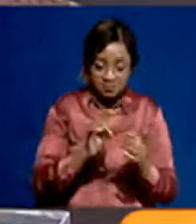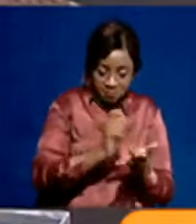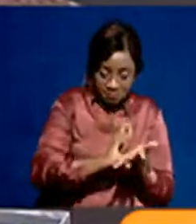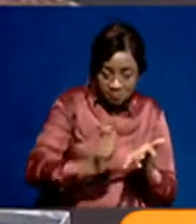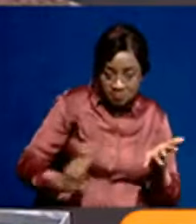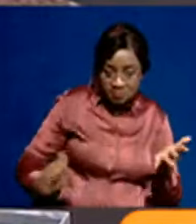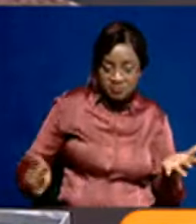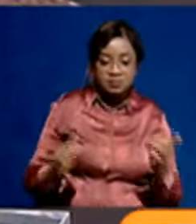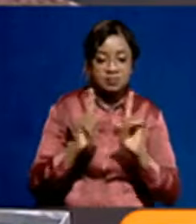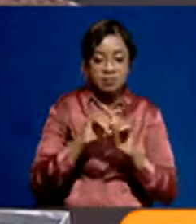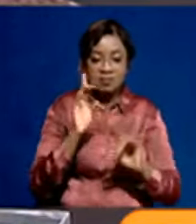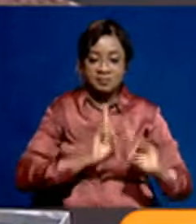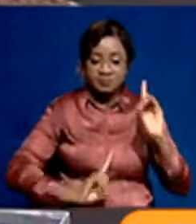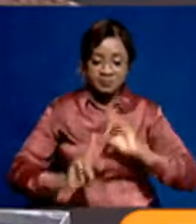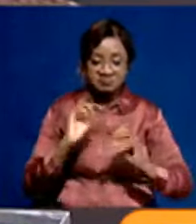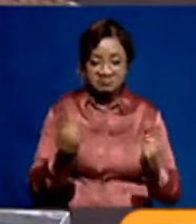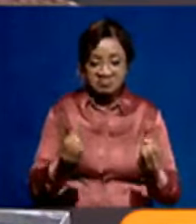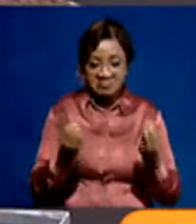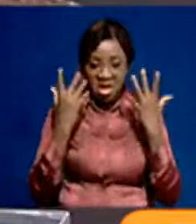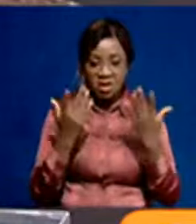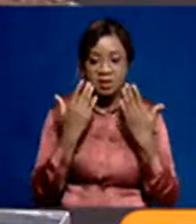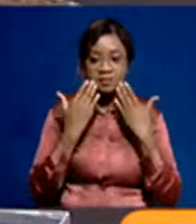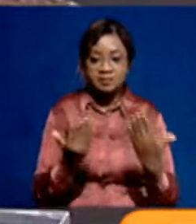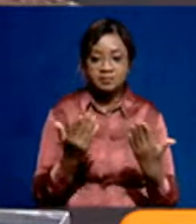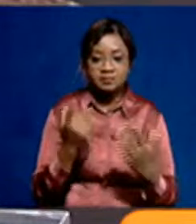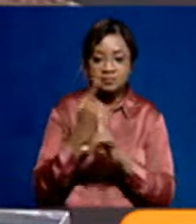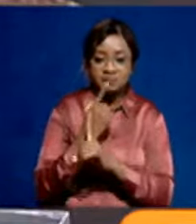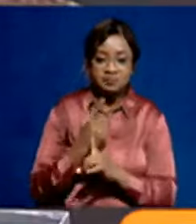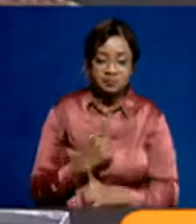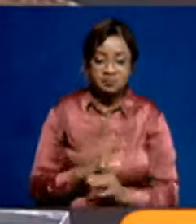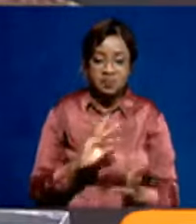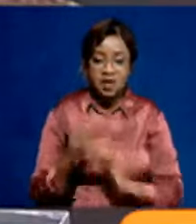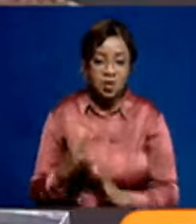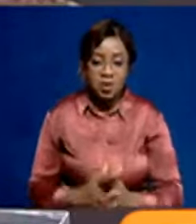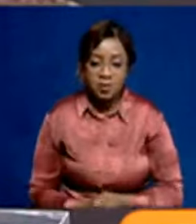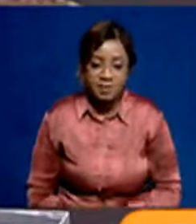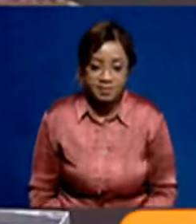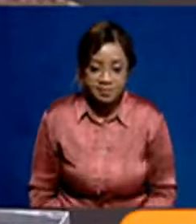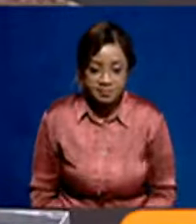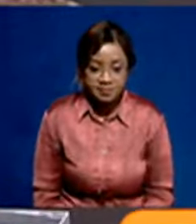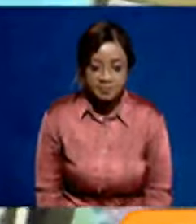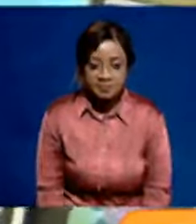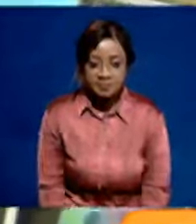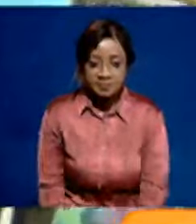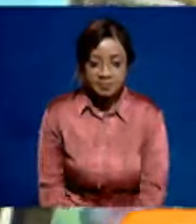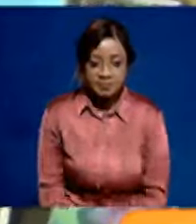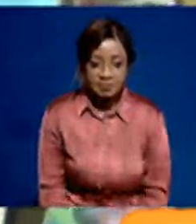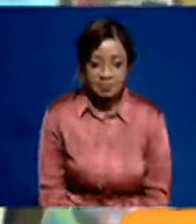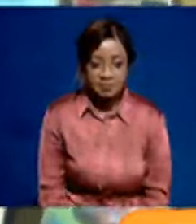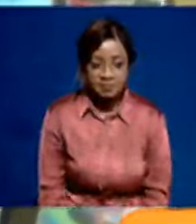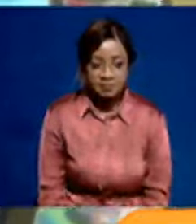kusakata densi. Daniel Kurir alihudhuria warsha hiyo na kutuandalia taarifa ifuatayo.